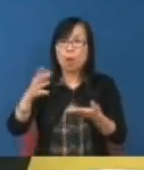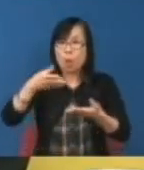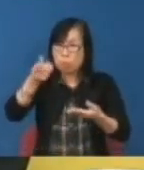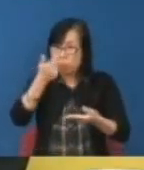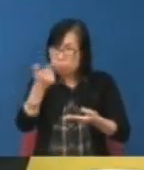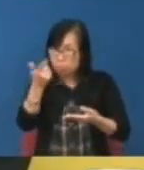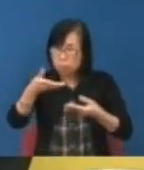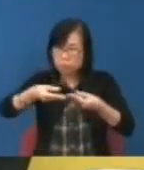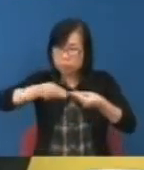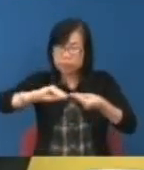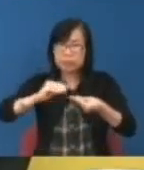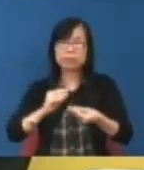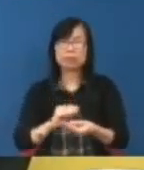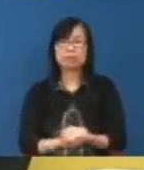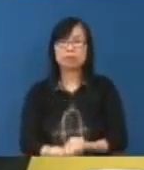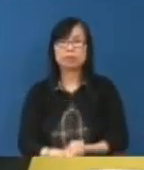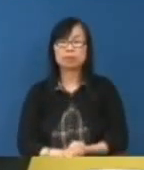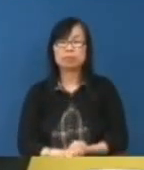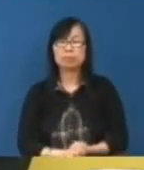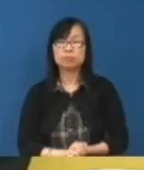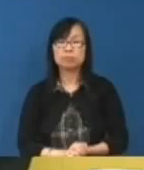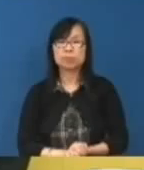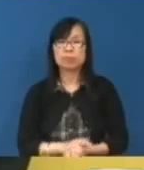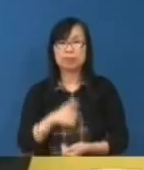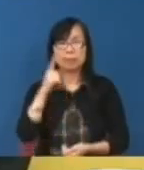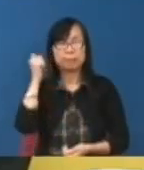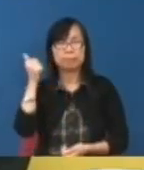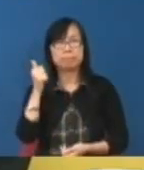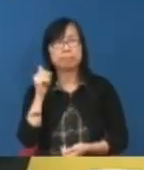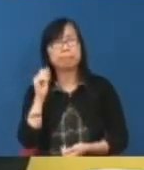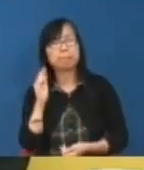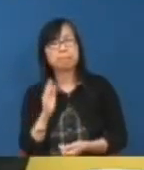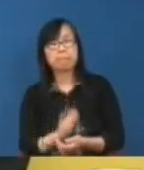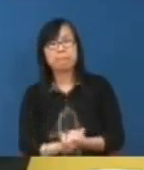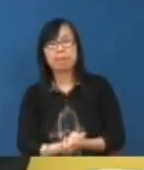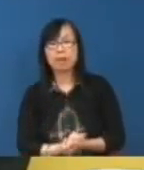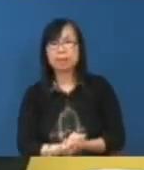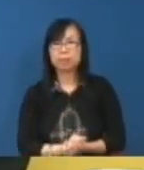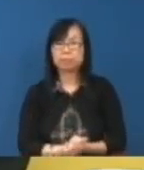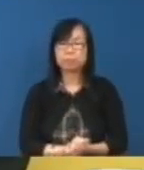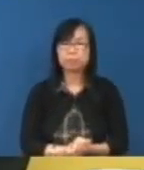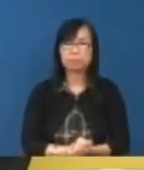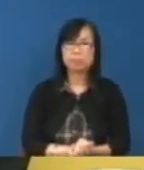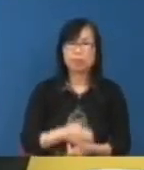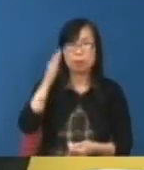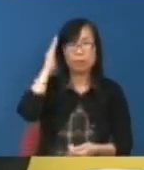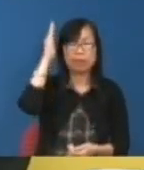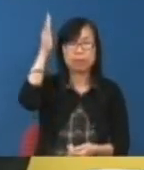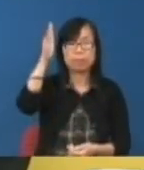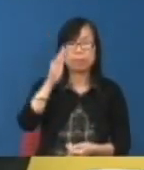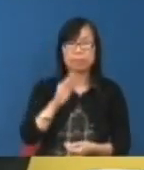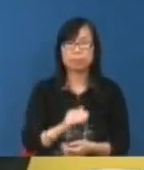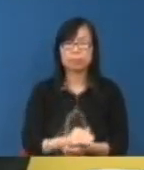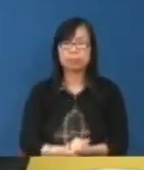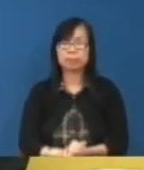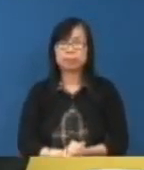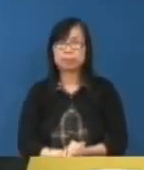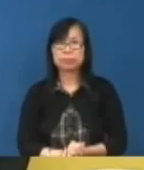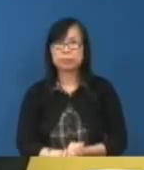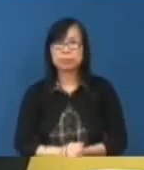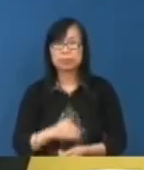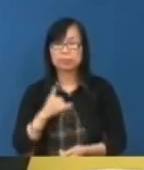係、是、咧所謂持平啊、理性啊、客觀啊嗰種，即係話咧佢哋係希望咧